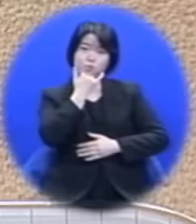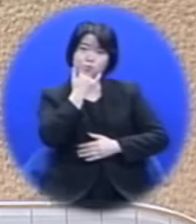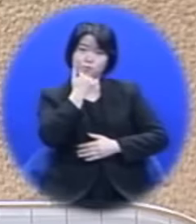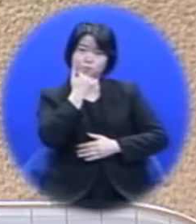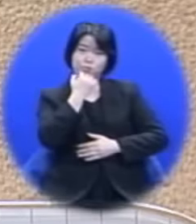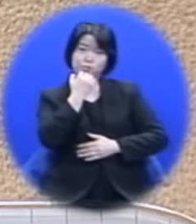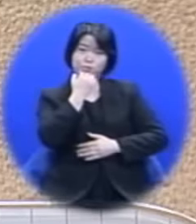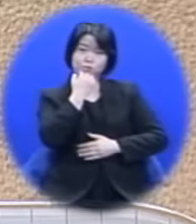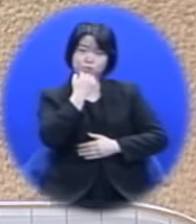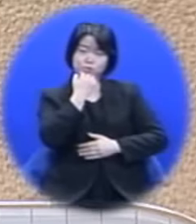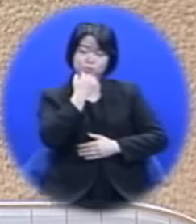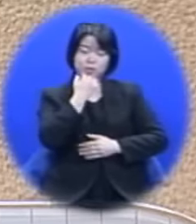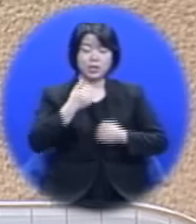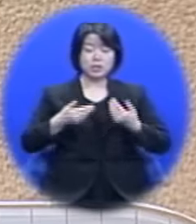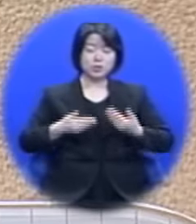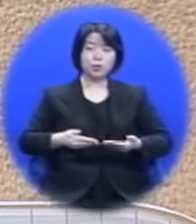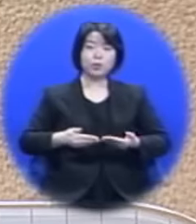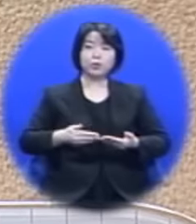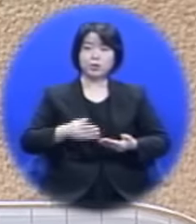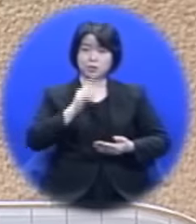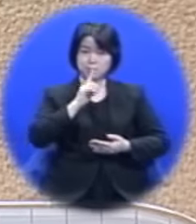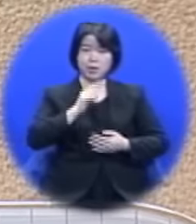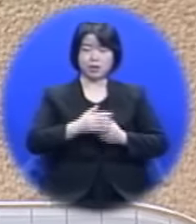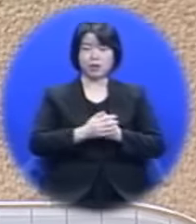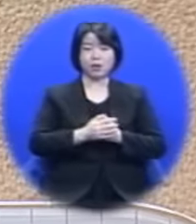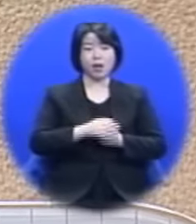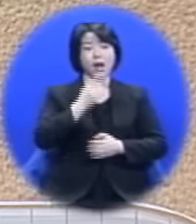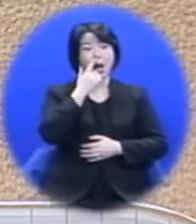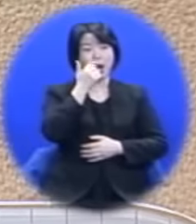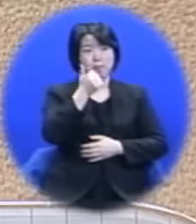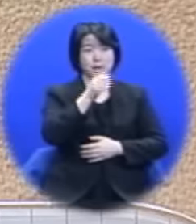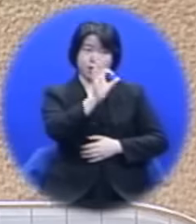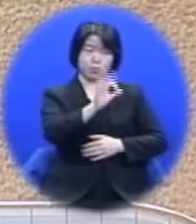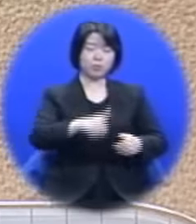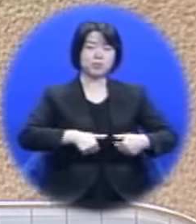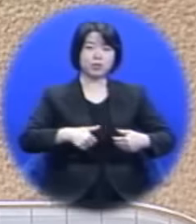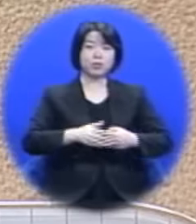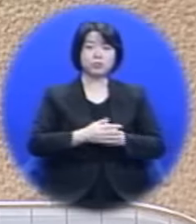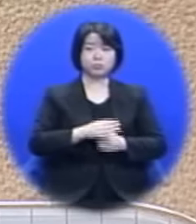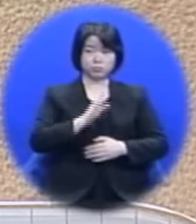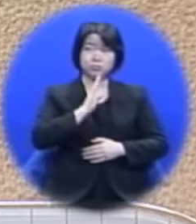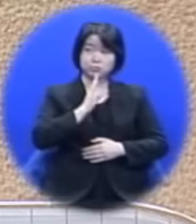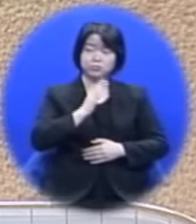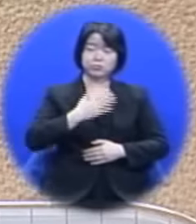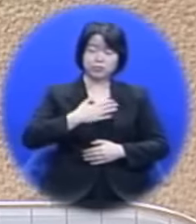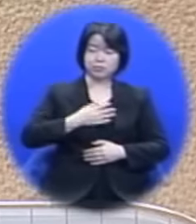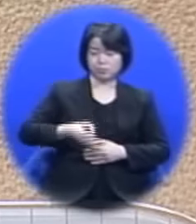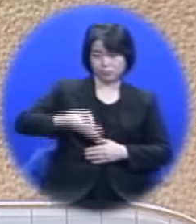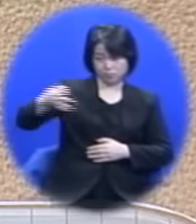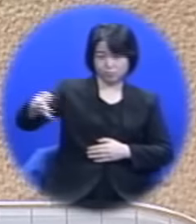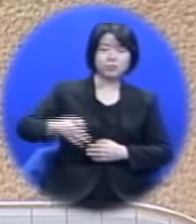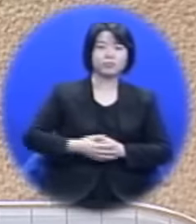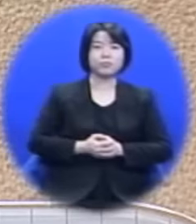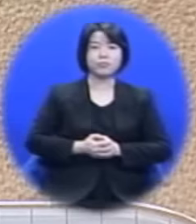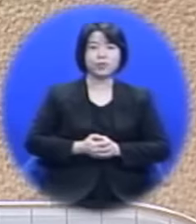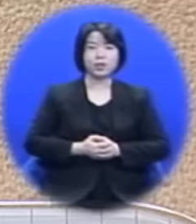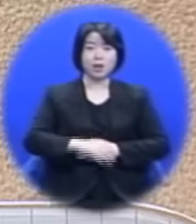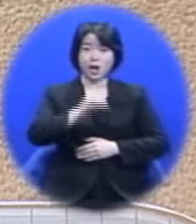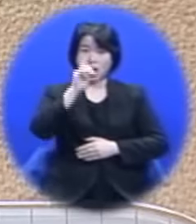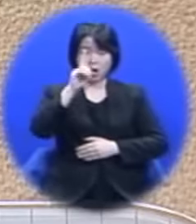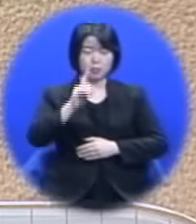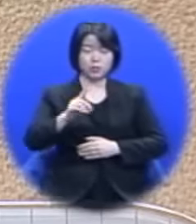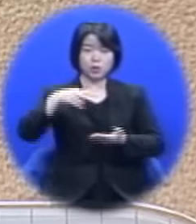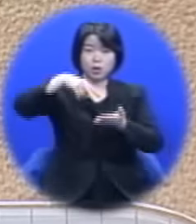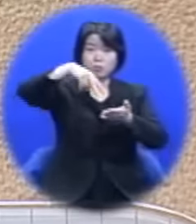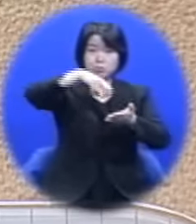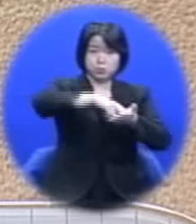아주 조용히 이야기해요 아빠 돈이 좀 필요해요 어 그러냐 이렇게 줘 한 번도 무릎